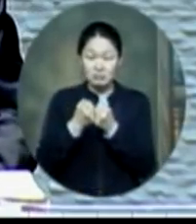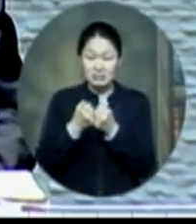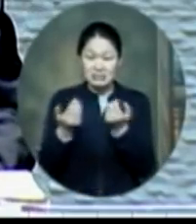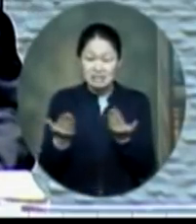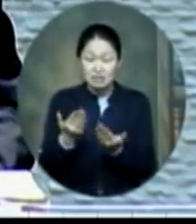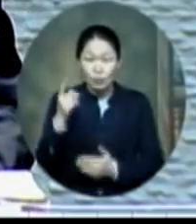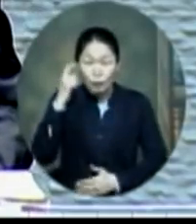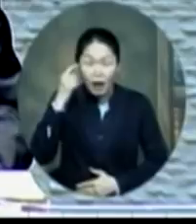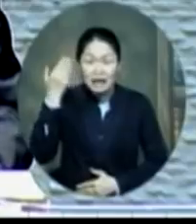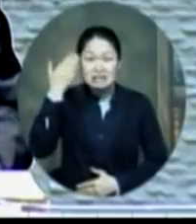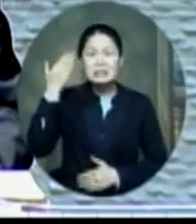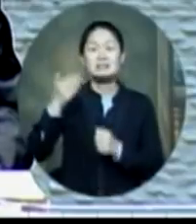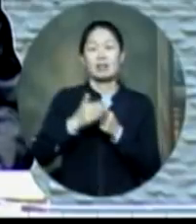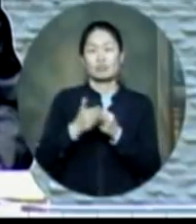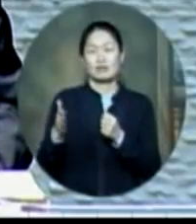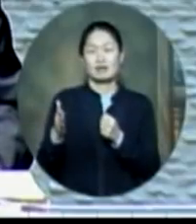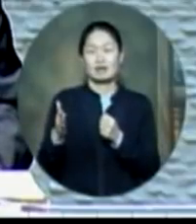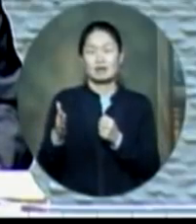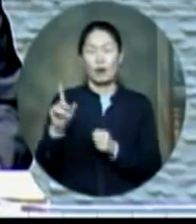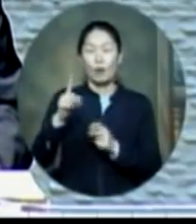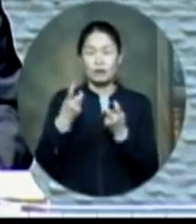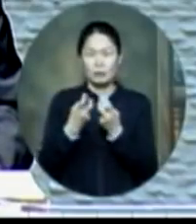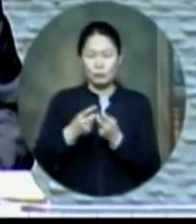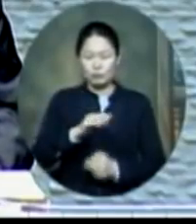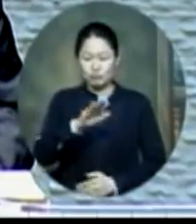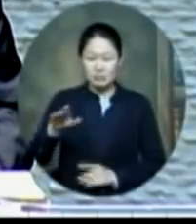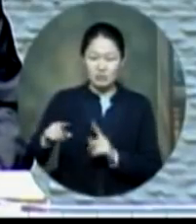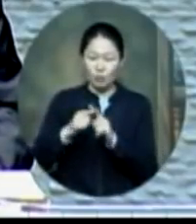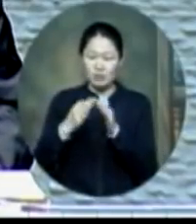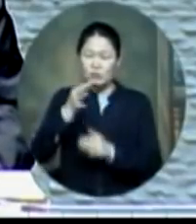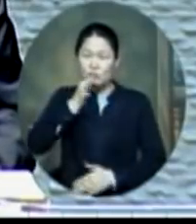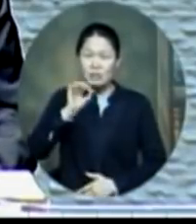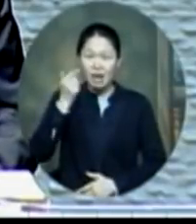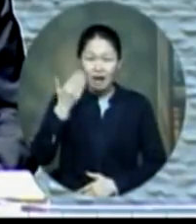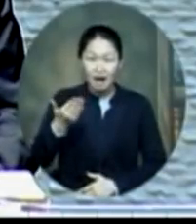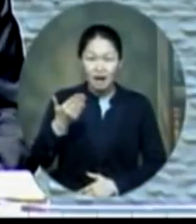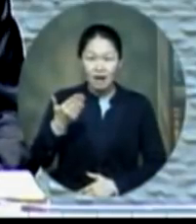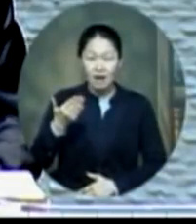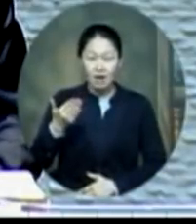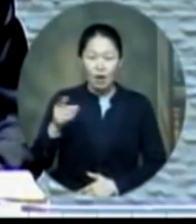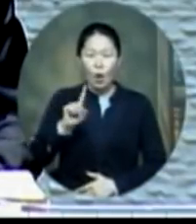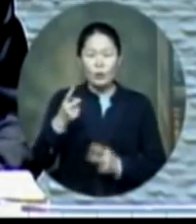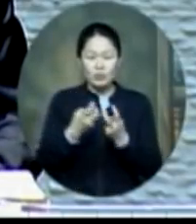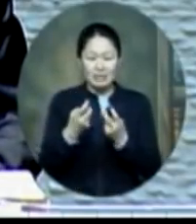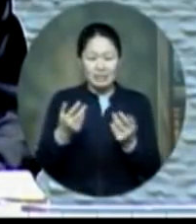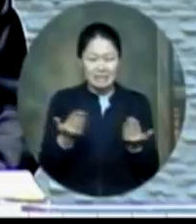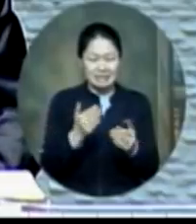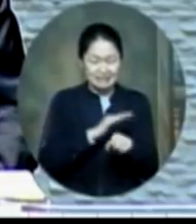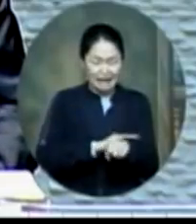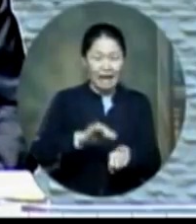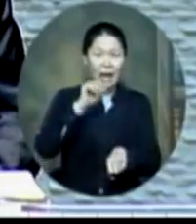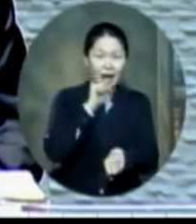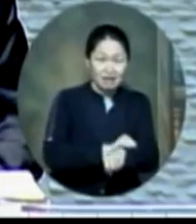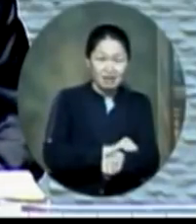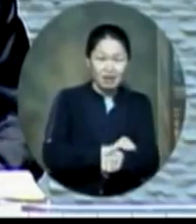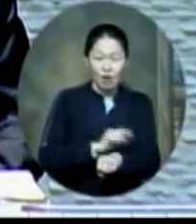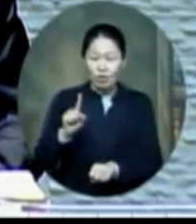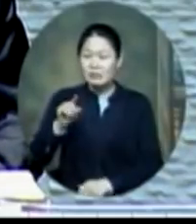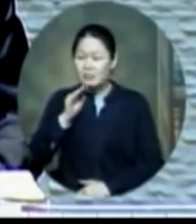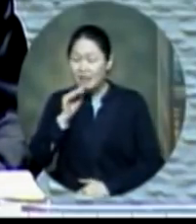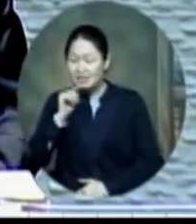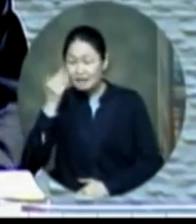때문입니다. 어떻게 하는 게 우리 교회를 위해서 유익하냐? 어떻게 하는 게 일을 잘하는 거냐? 어떻게 하는 게 옳은